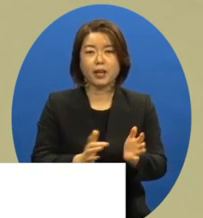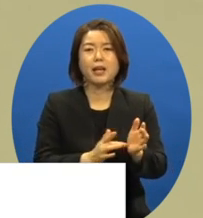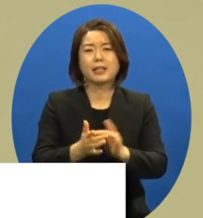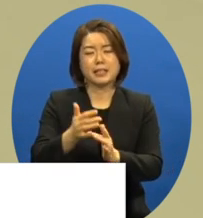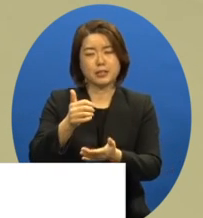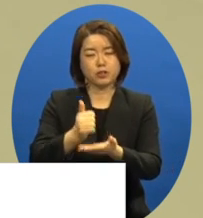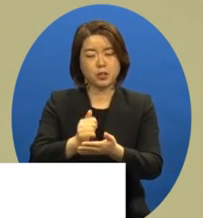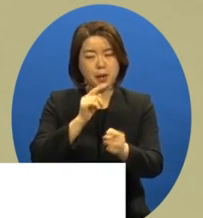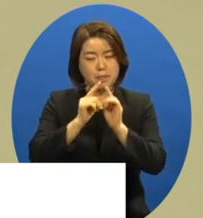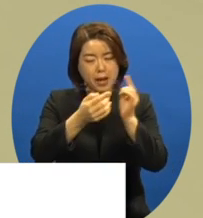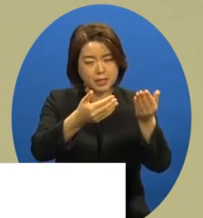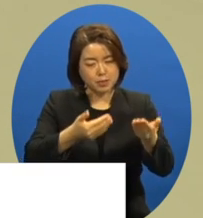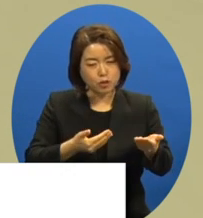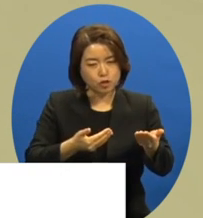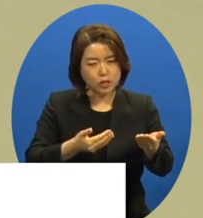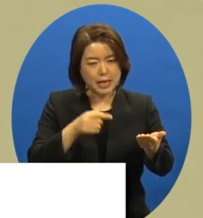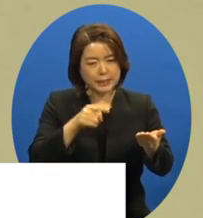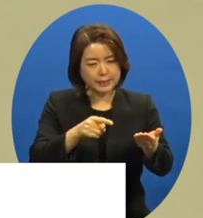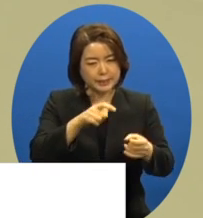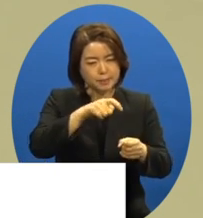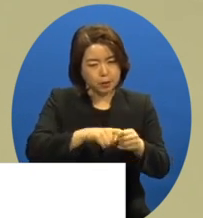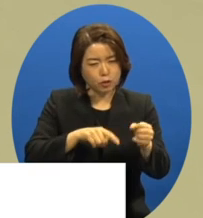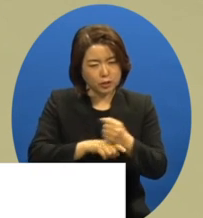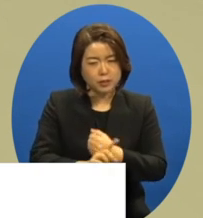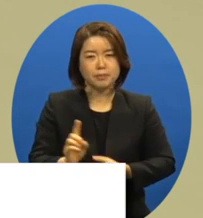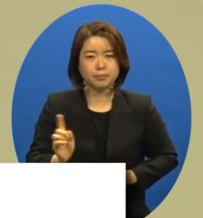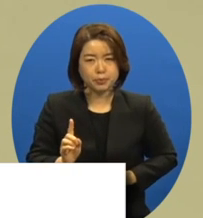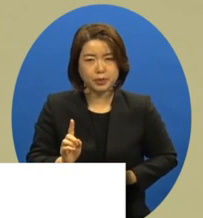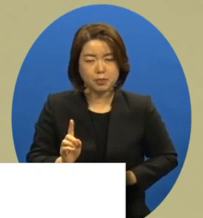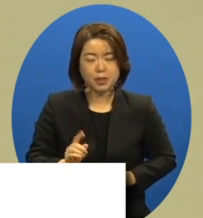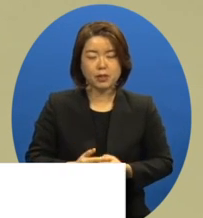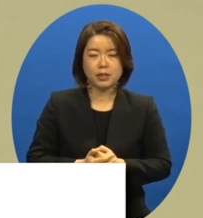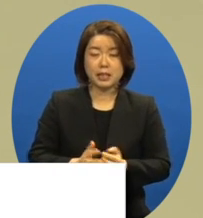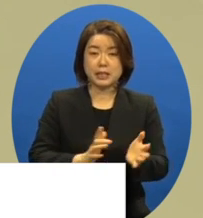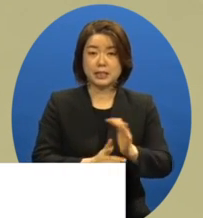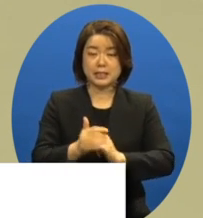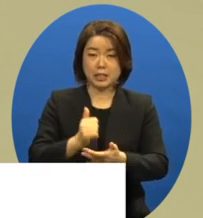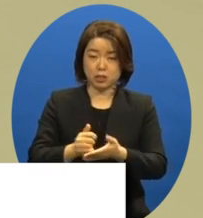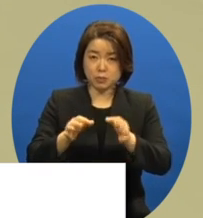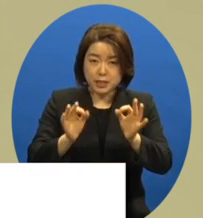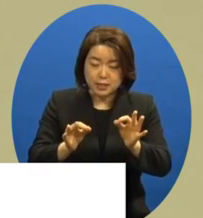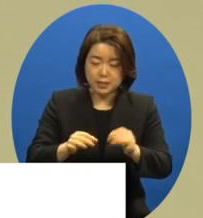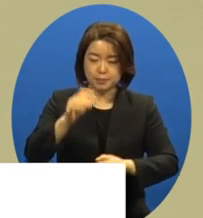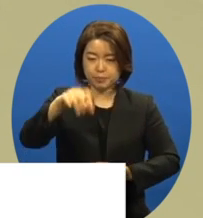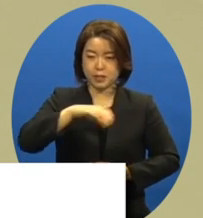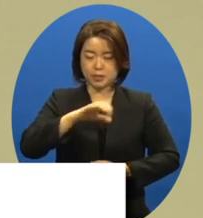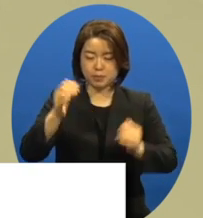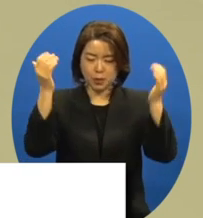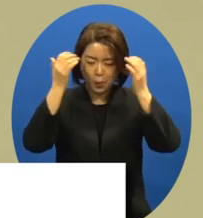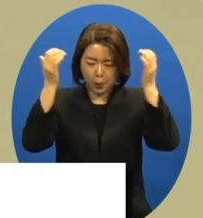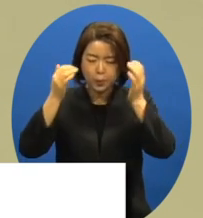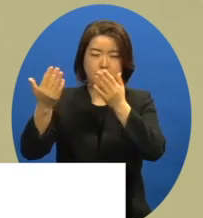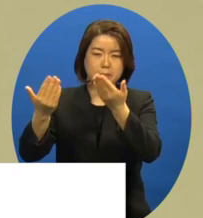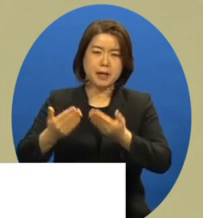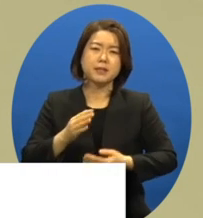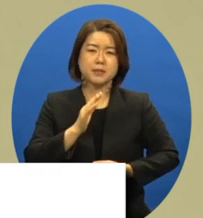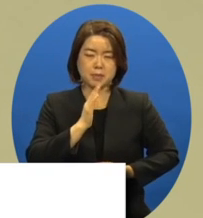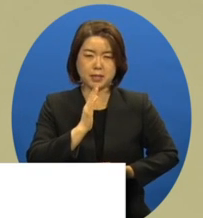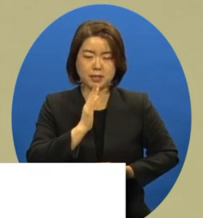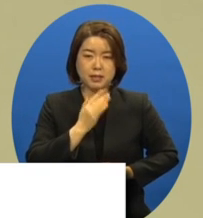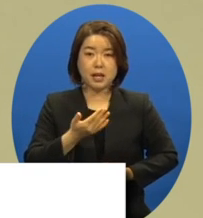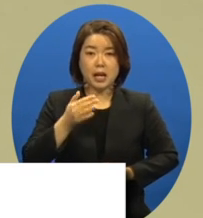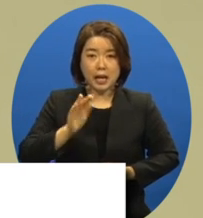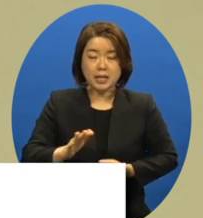예수님께서 말씀하셨던 그 말씀의 의미는 예수님이 이제 십자가에 고난을 당하겠지만